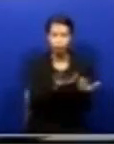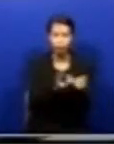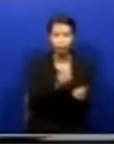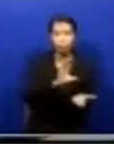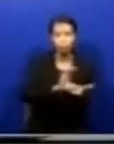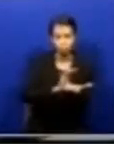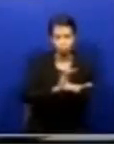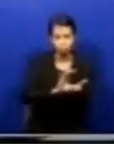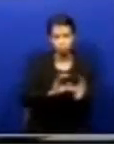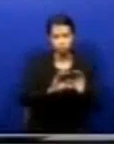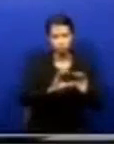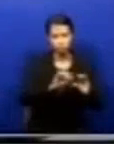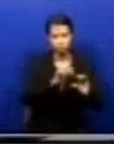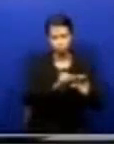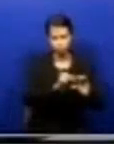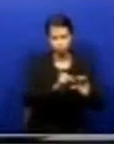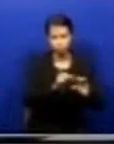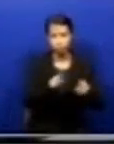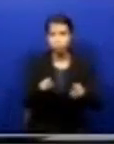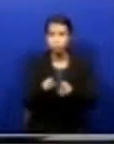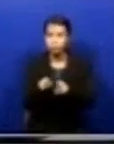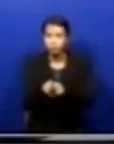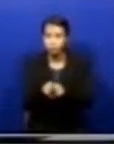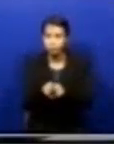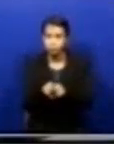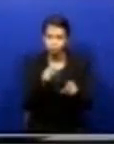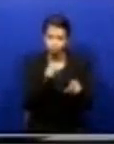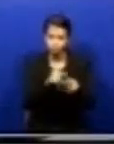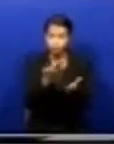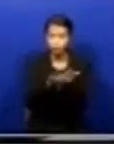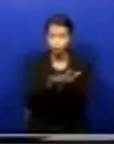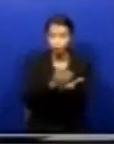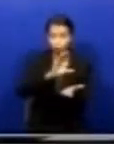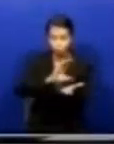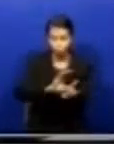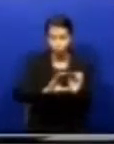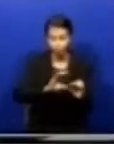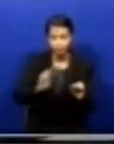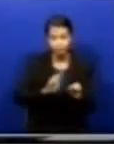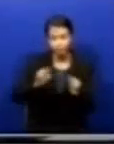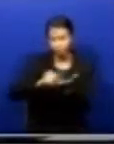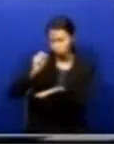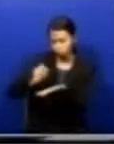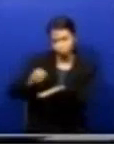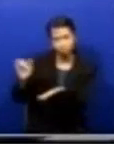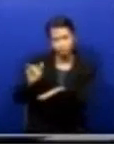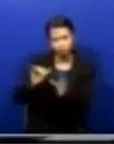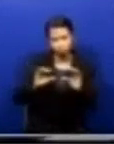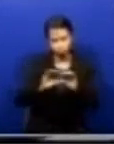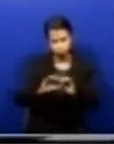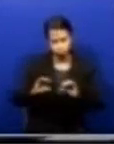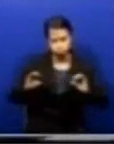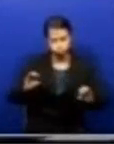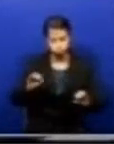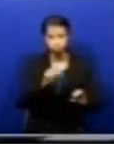โอนงบประมาณที่ยังไม่ได้มีการนะจัดซื้อจัดจ้างหรือลงนามในสัญญาคือมี2ช่วง7เมษาย